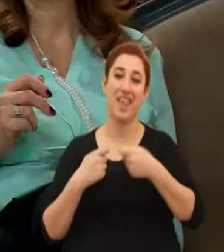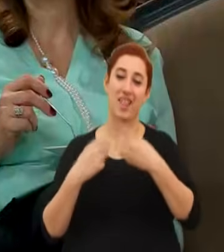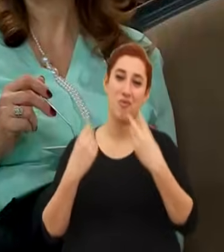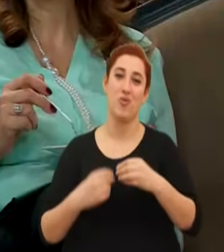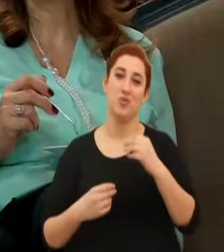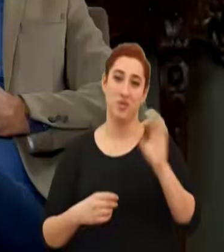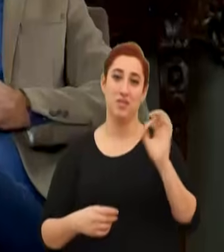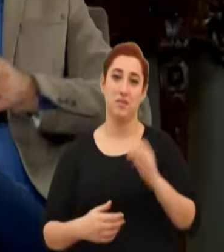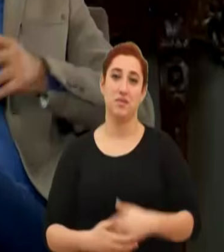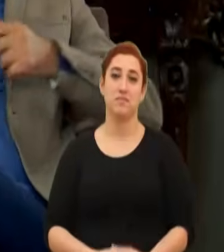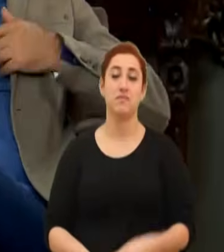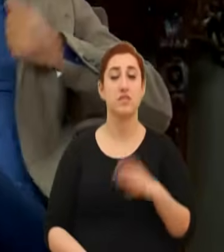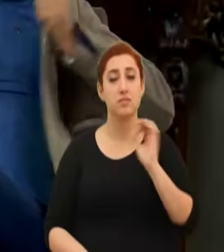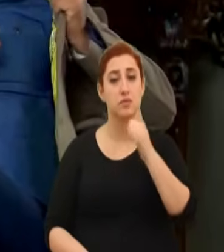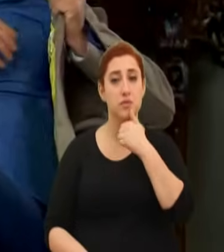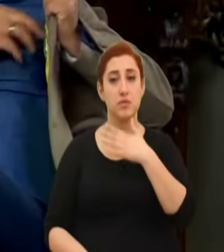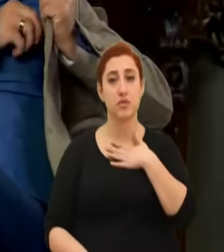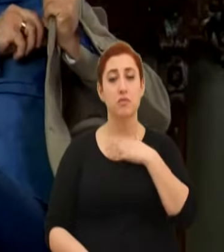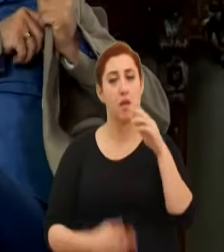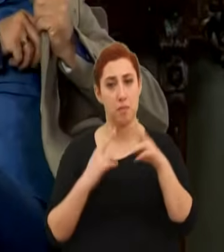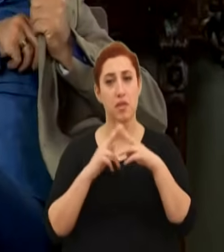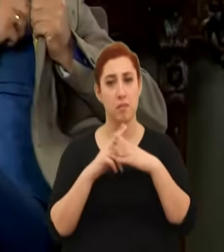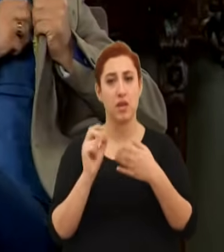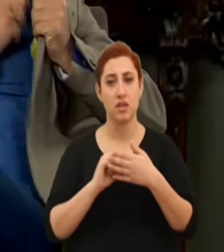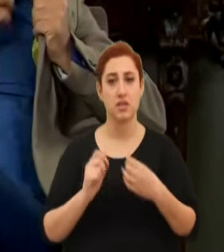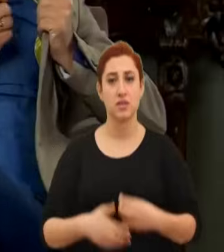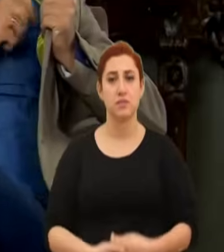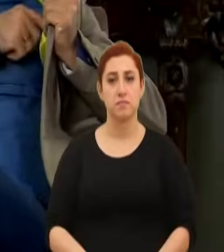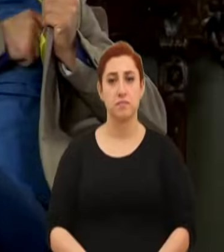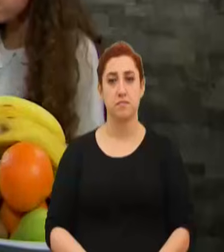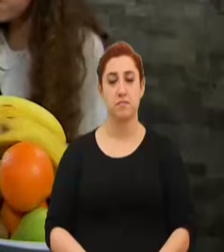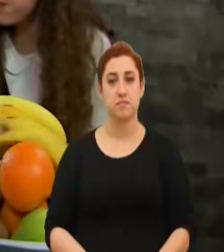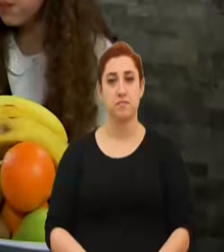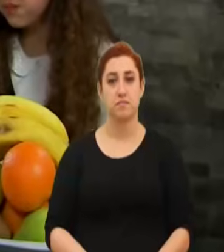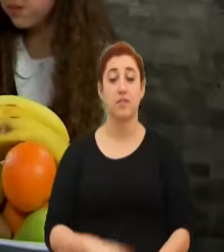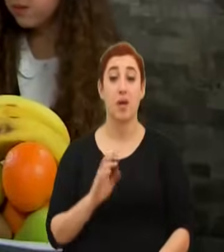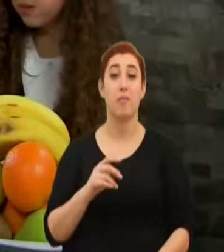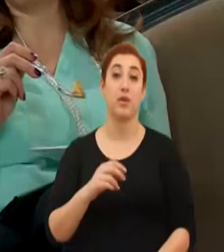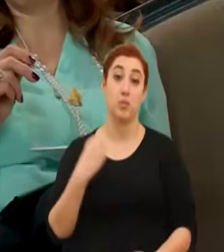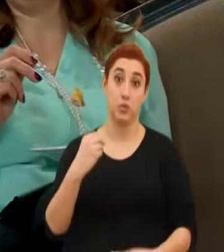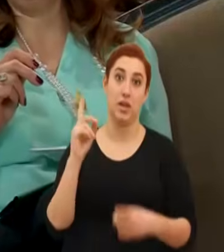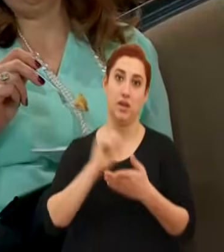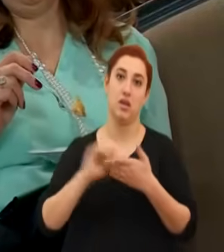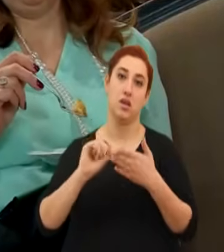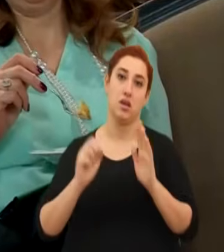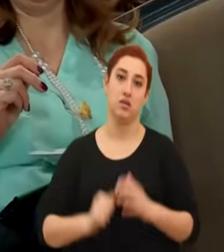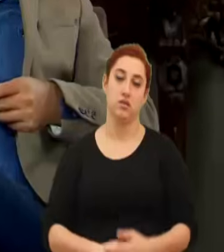eğitim alsınlar da. Tabii babacığım. Hemen yazıyorum babacığım, hemen. Ama cömert bir çek